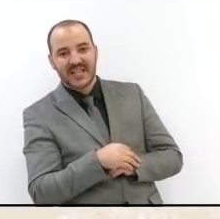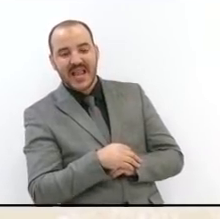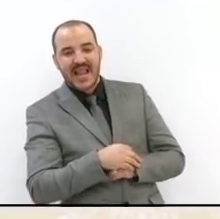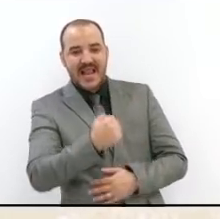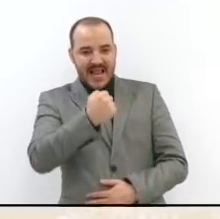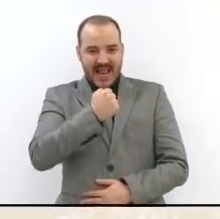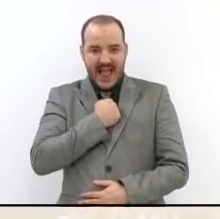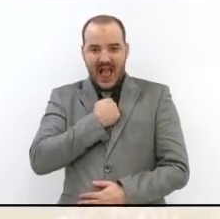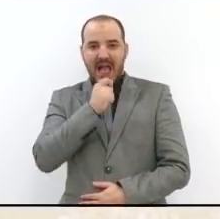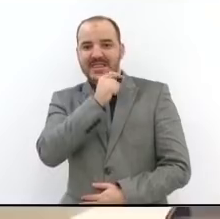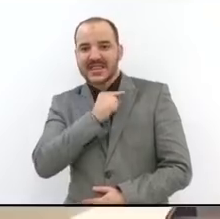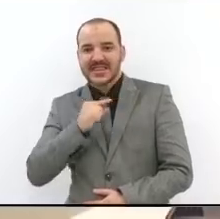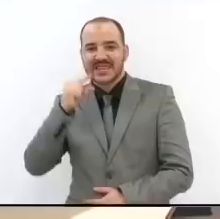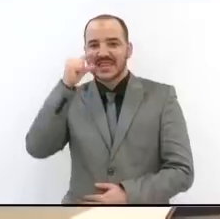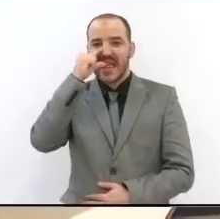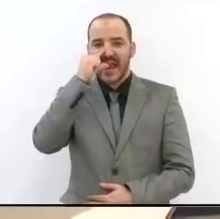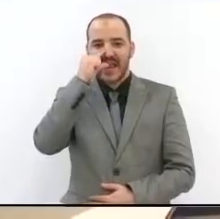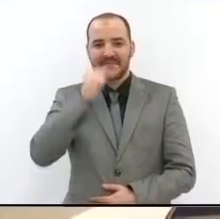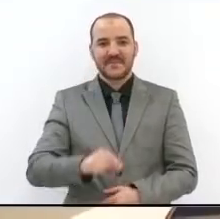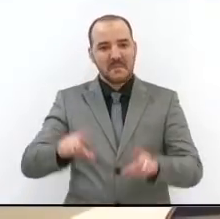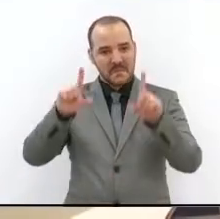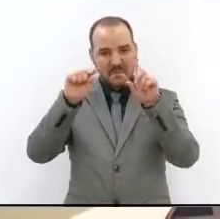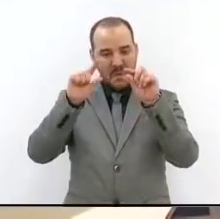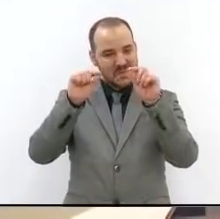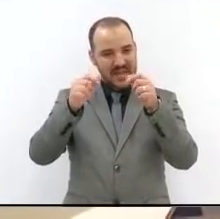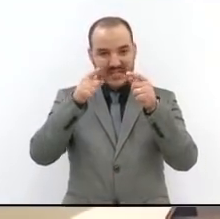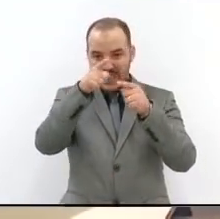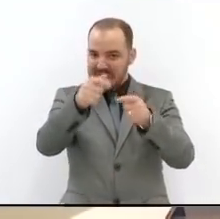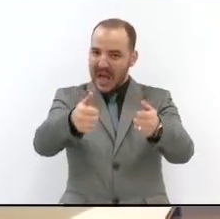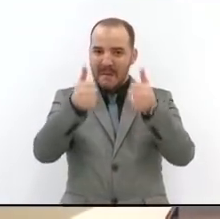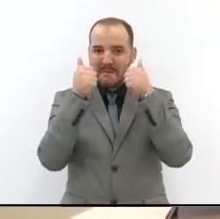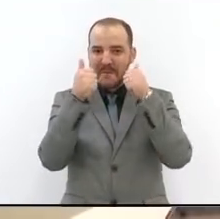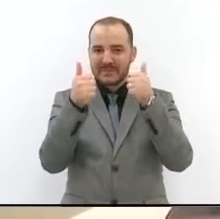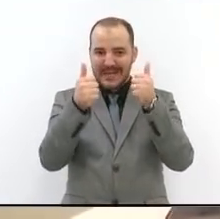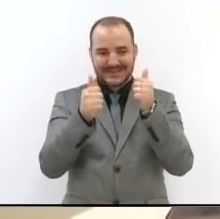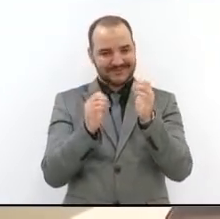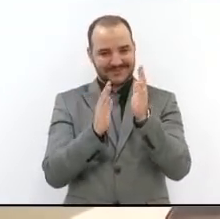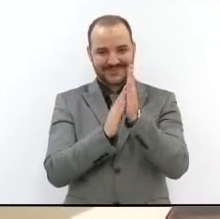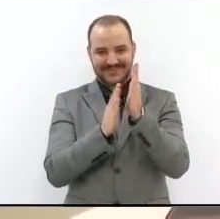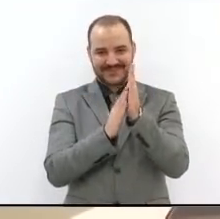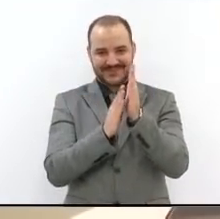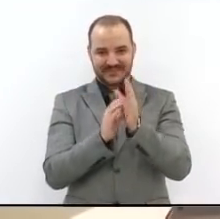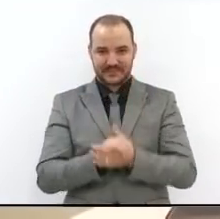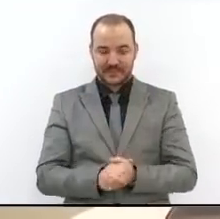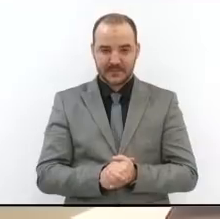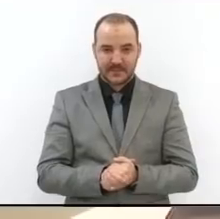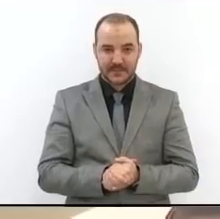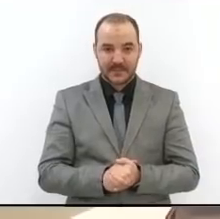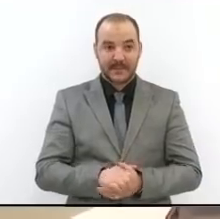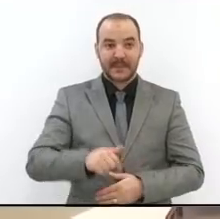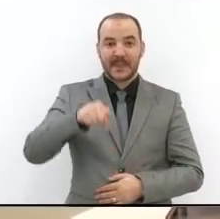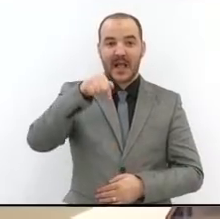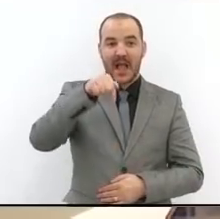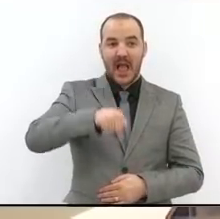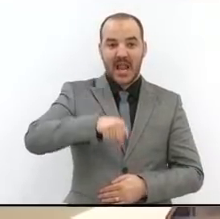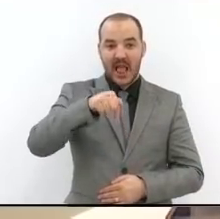دين. أحسنتم يا أبنائي، أنتم حقا رائعون. الآن أبنائي سننتقل